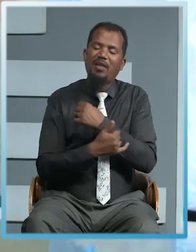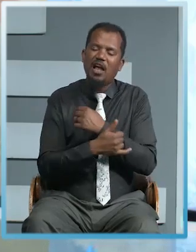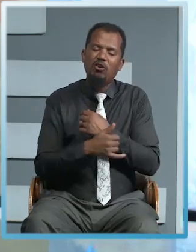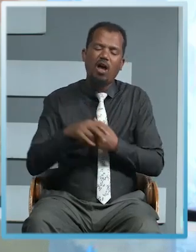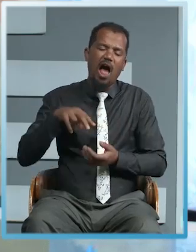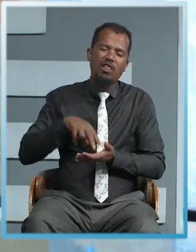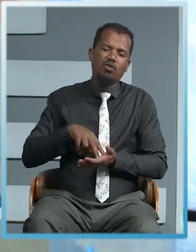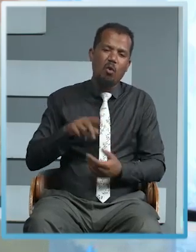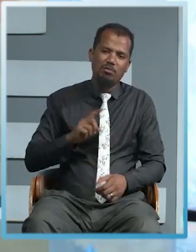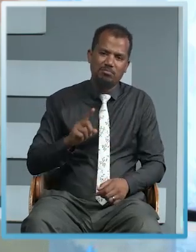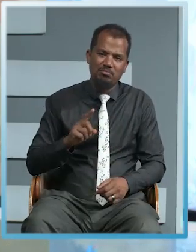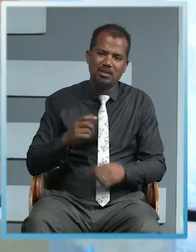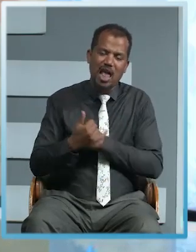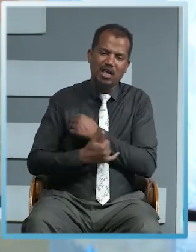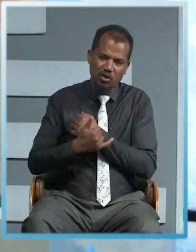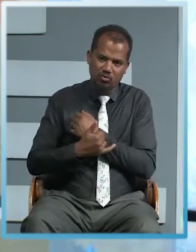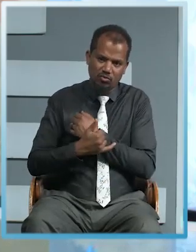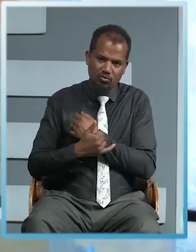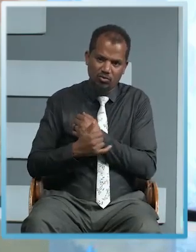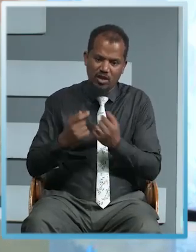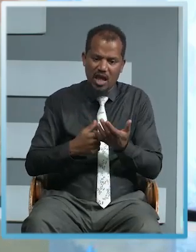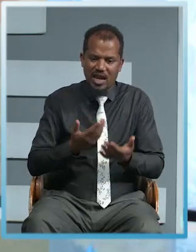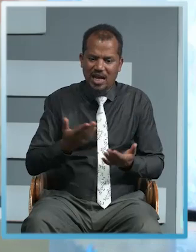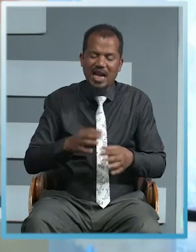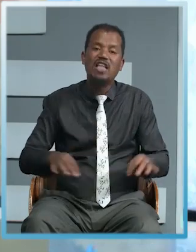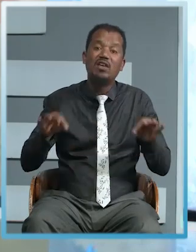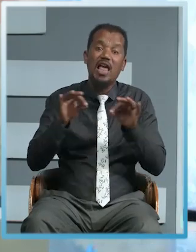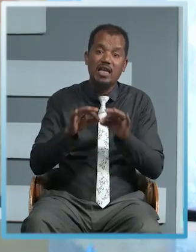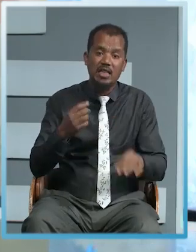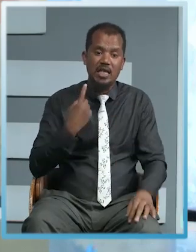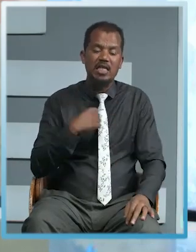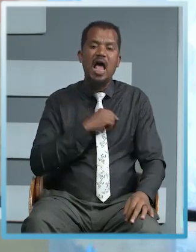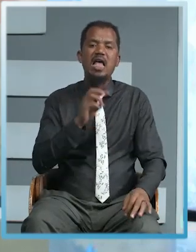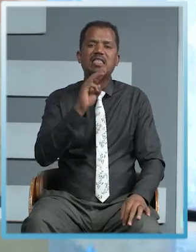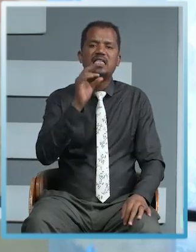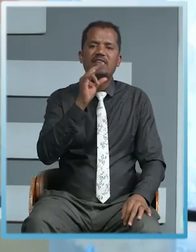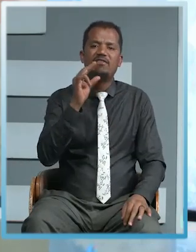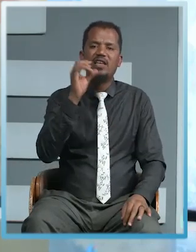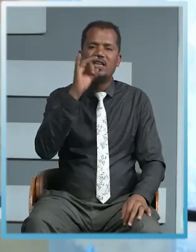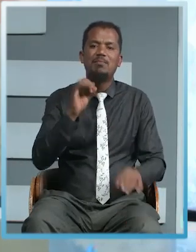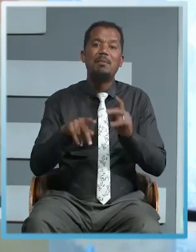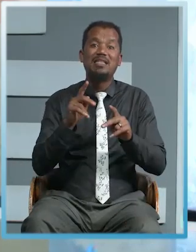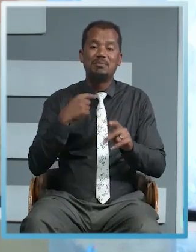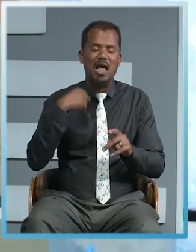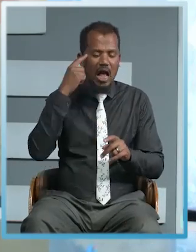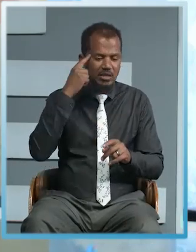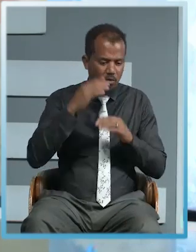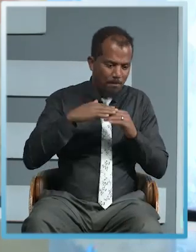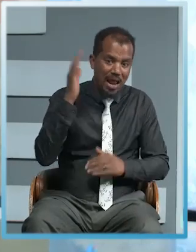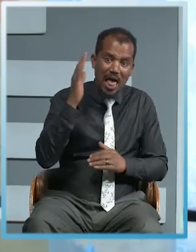አጥቆም ስለዚህ አገሪቱ ይሄን ነገር አስፈላጊነት እኛ እንደ ሲቪል ማህበረሰብ ካሰብነውም በላይ